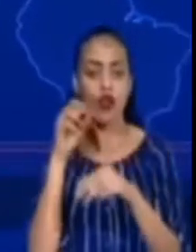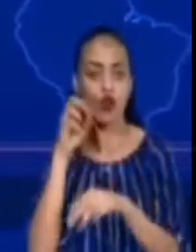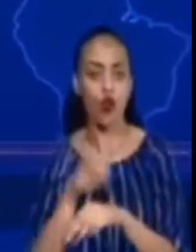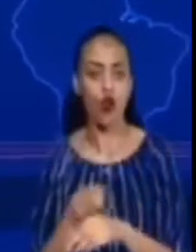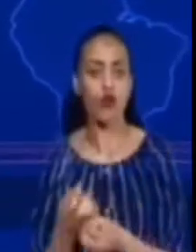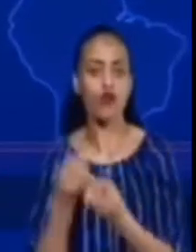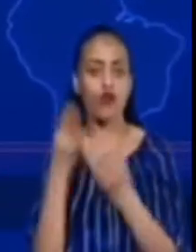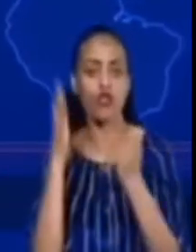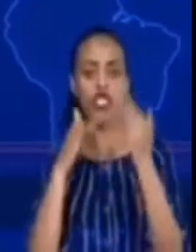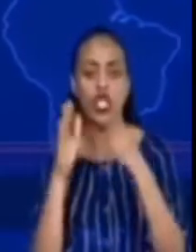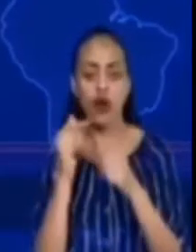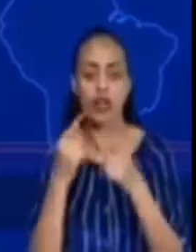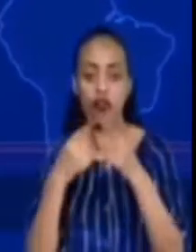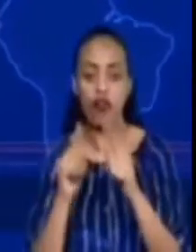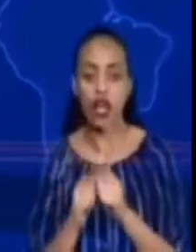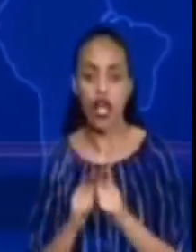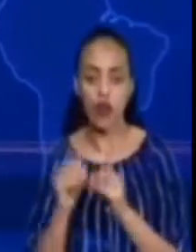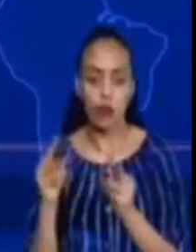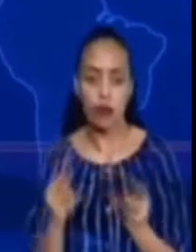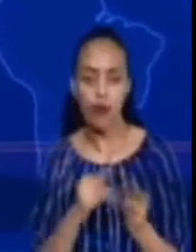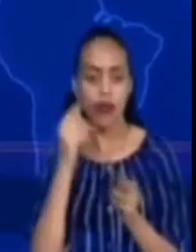ይሁ ሲያጓራ